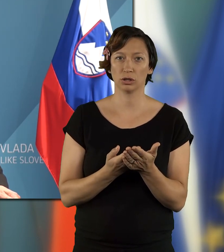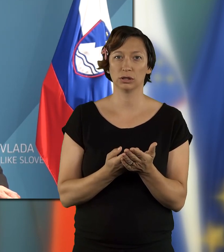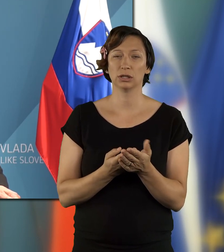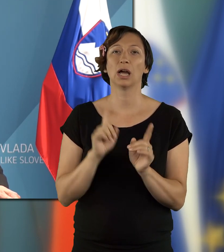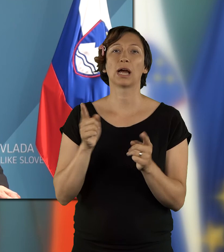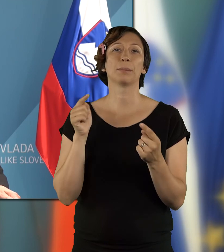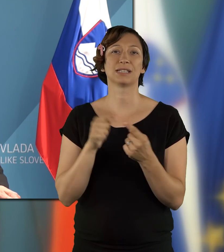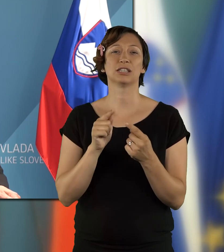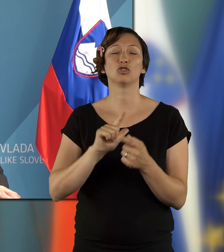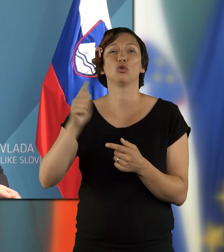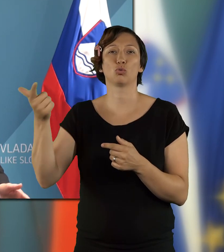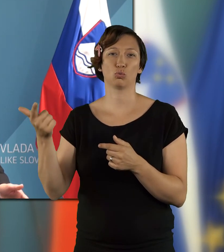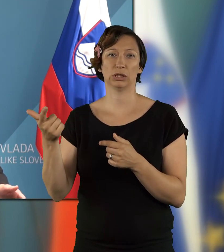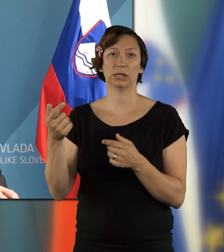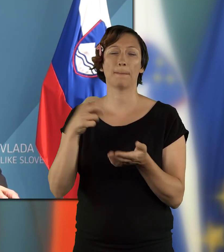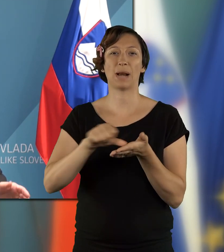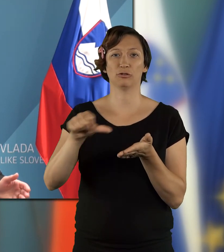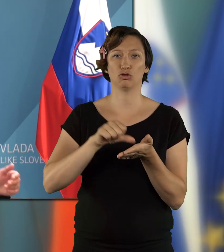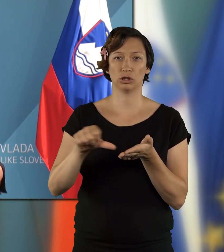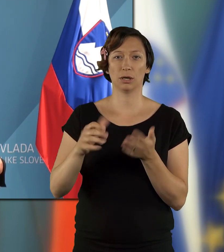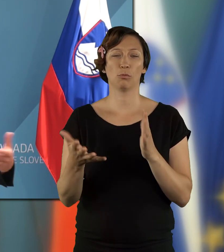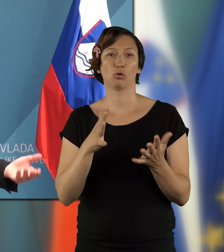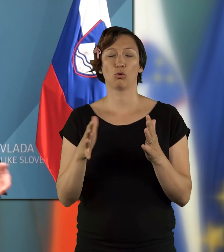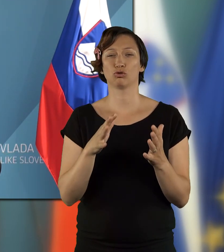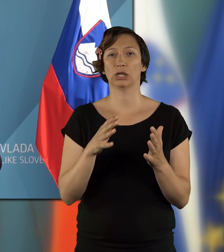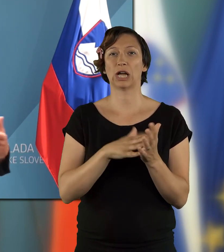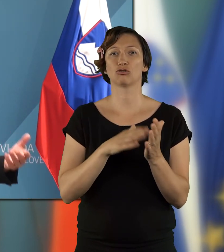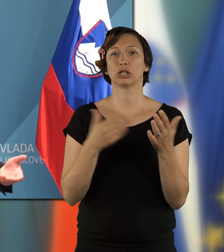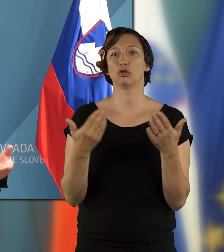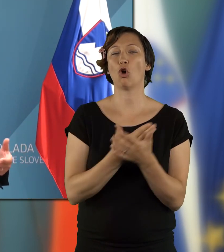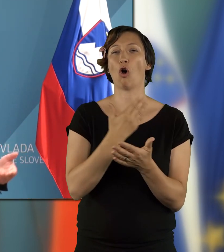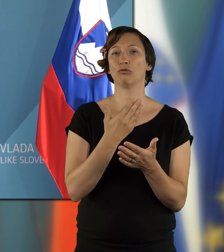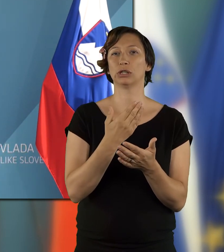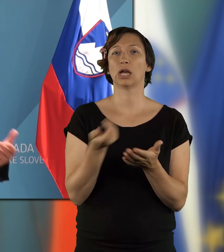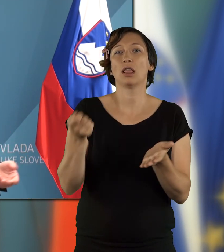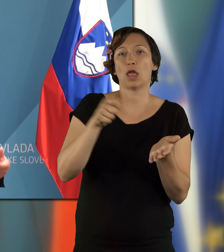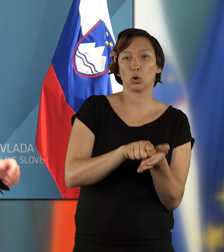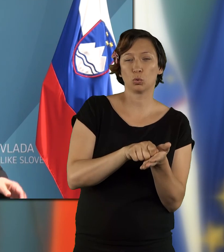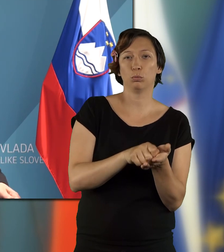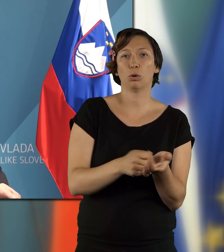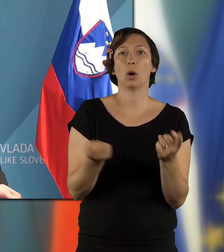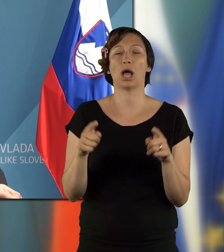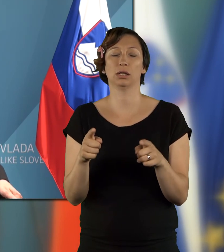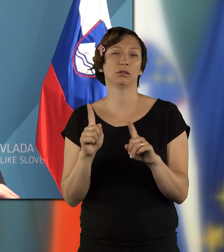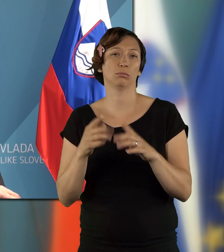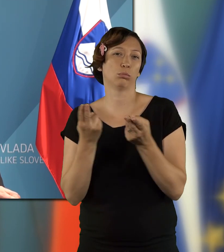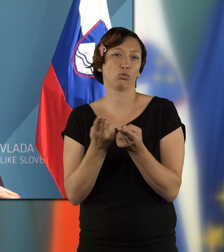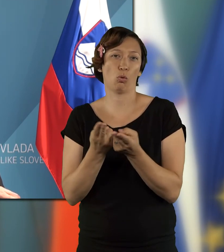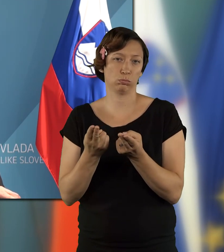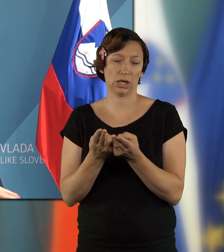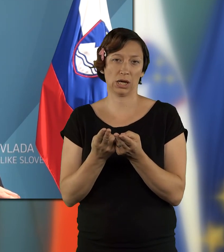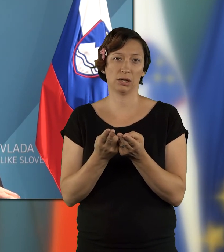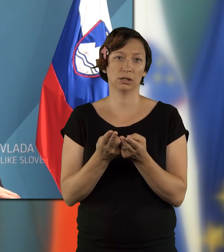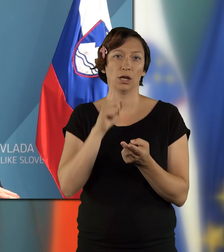kar pa se tiče drugih plačil, morebiti nekih novih nakupov ali karkoli